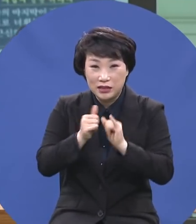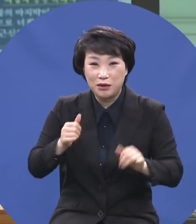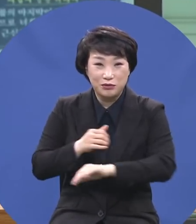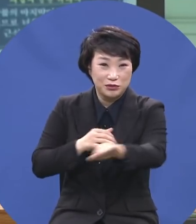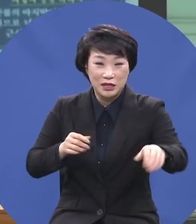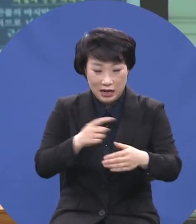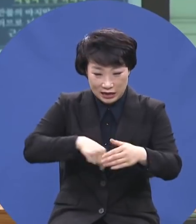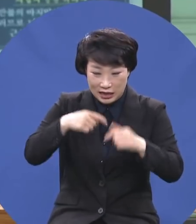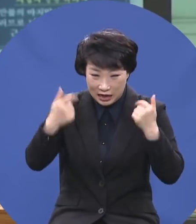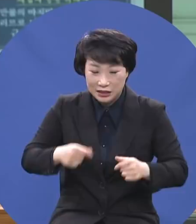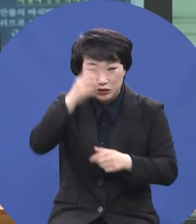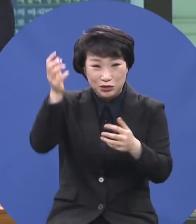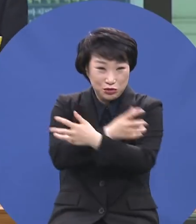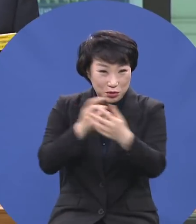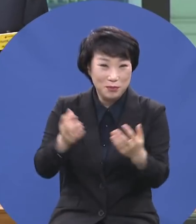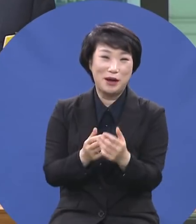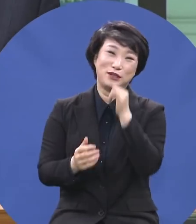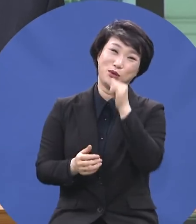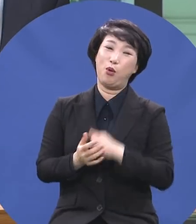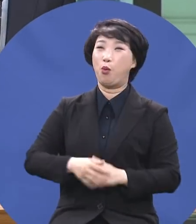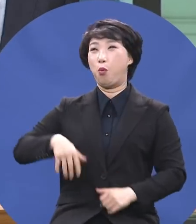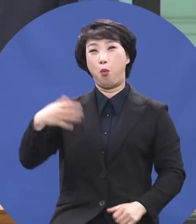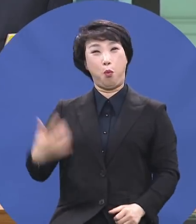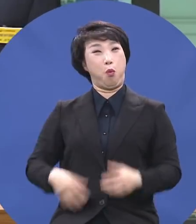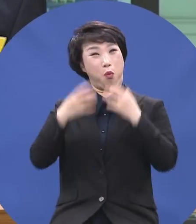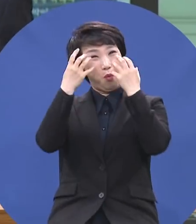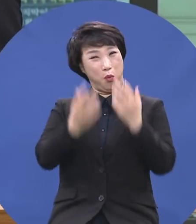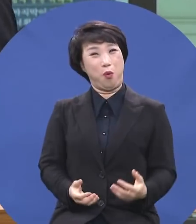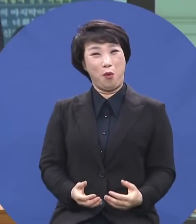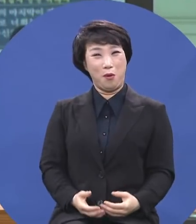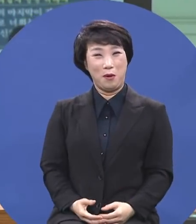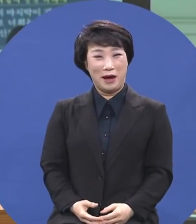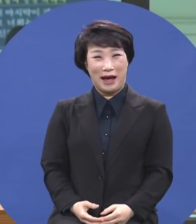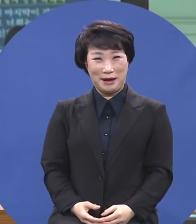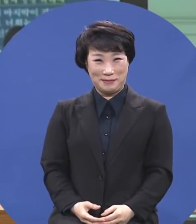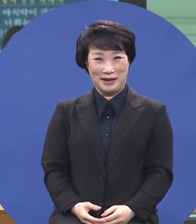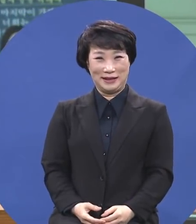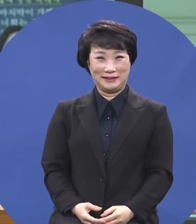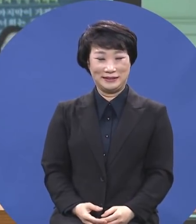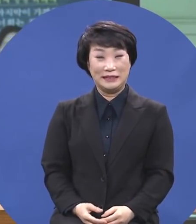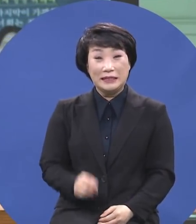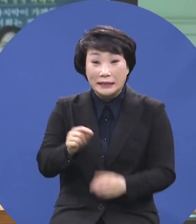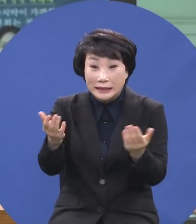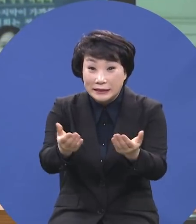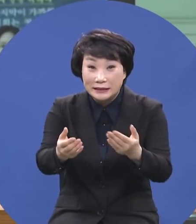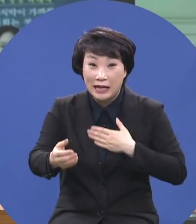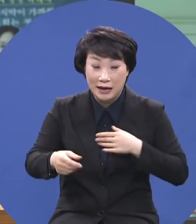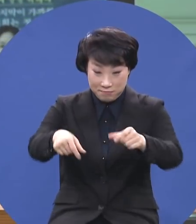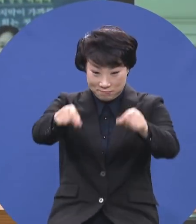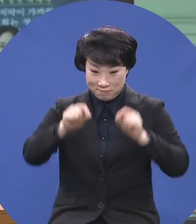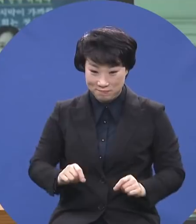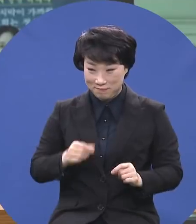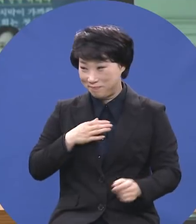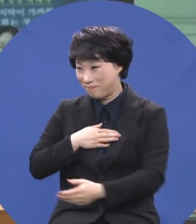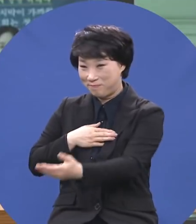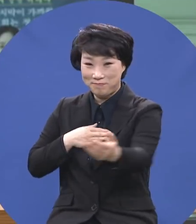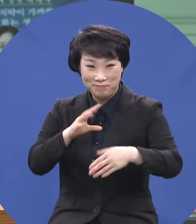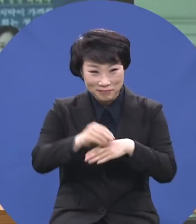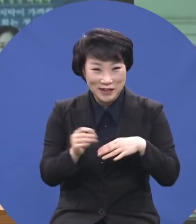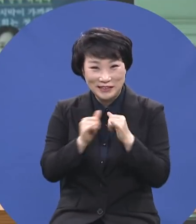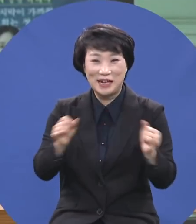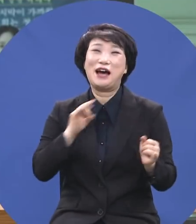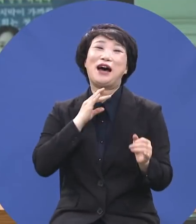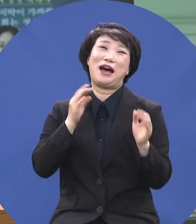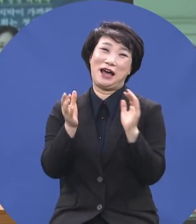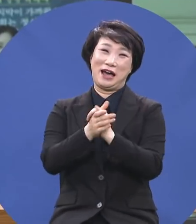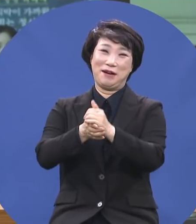말입니다. 어마어마한 사건입니다. 그 사건이 내게 이루어지신 분 아멘 합시다.